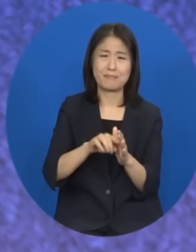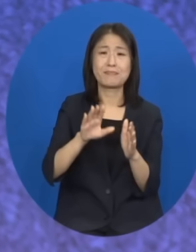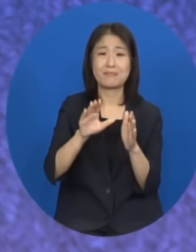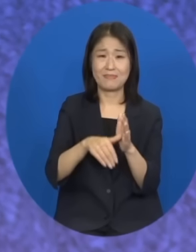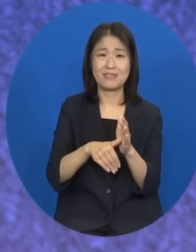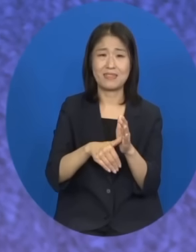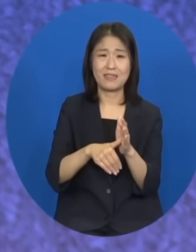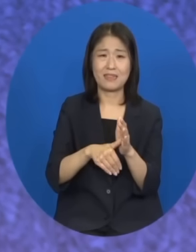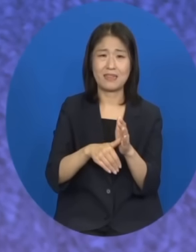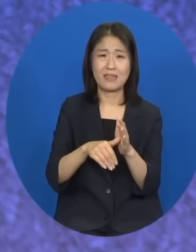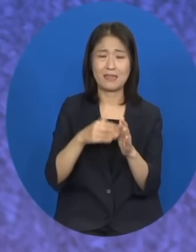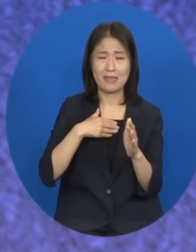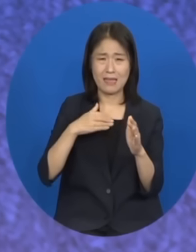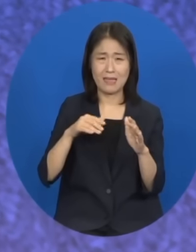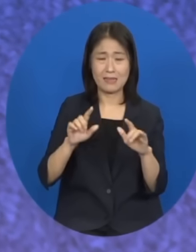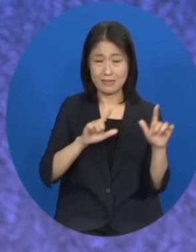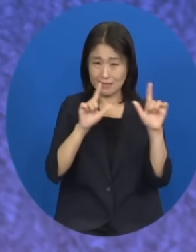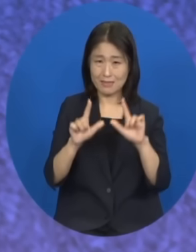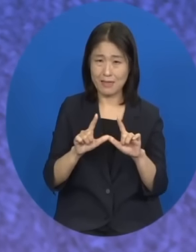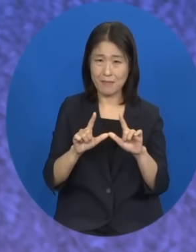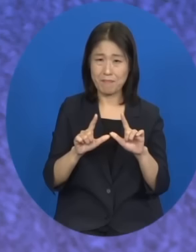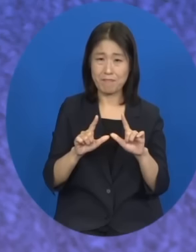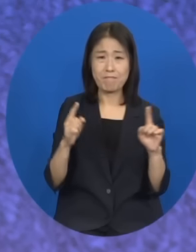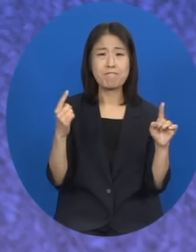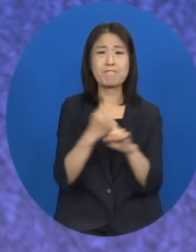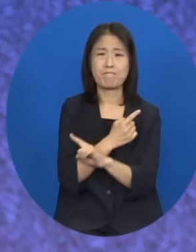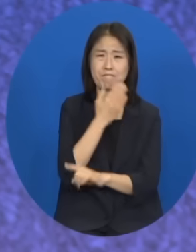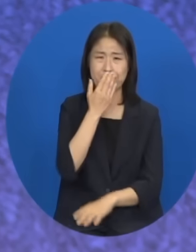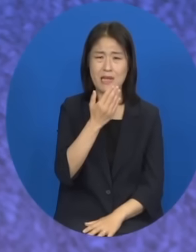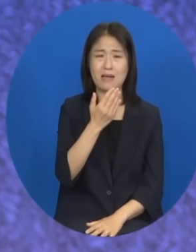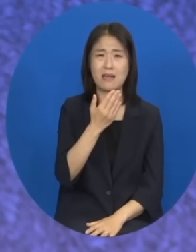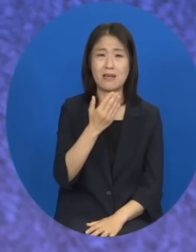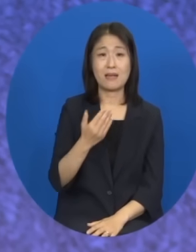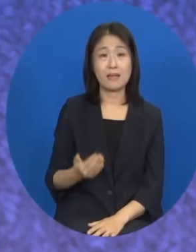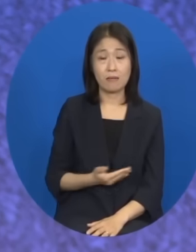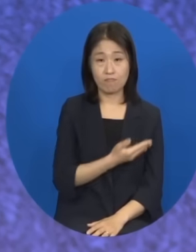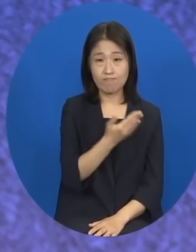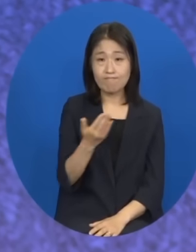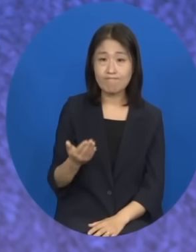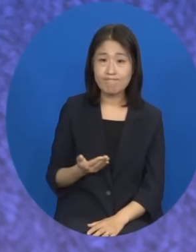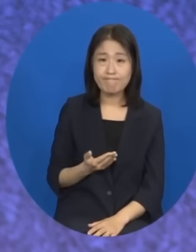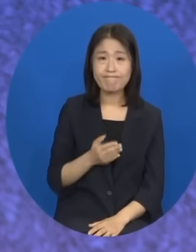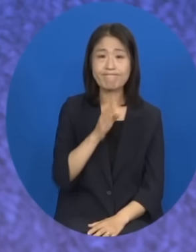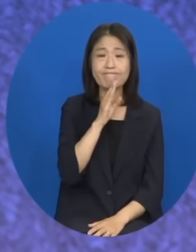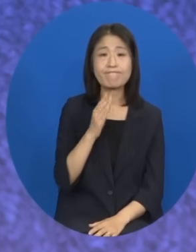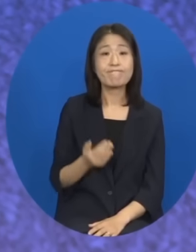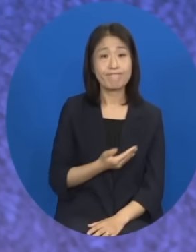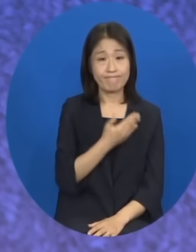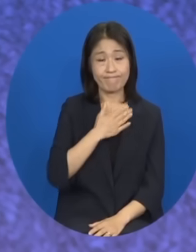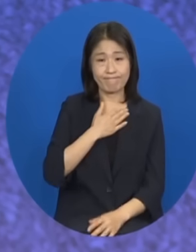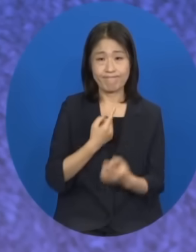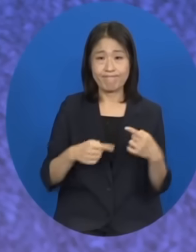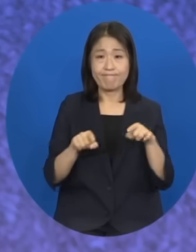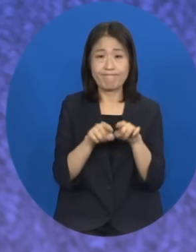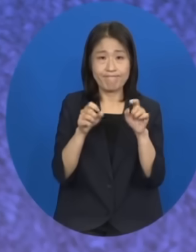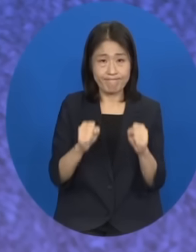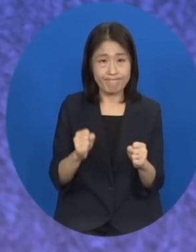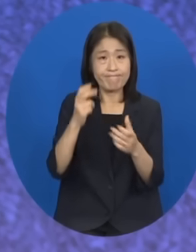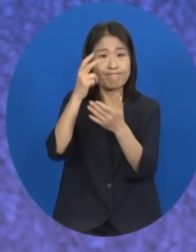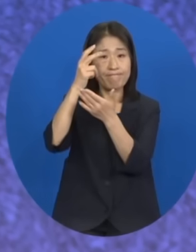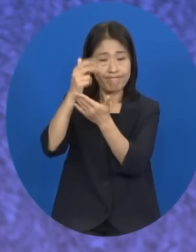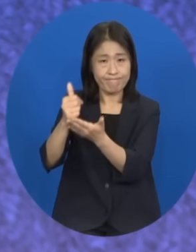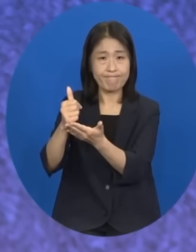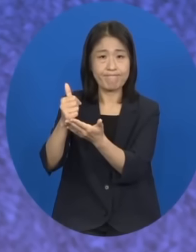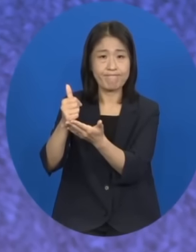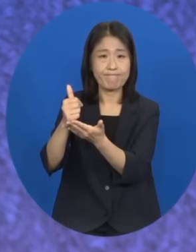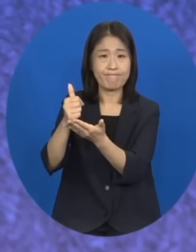것이 달라지게 돼요. 여러분 진짜 여러분이 주님이 지금 나와 함께 계시다 하는